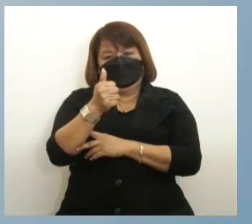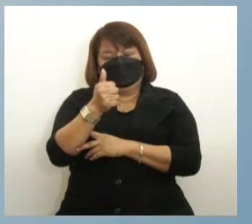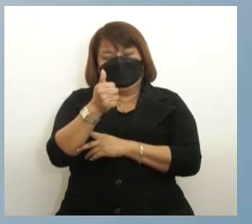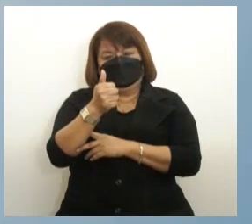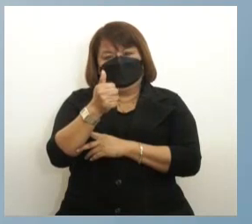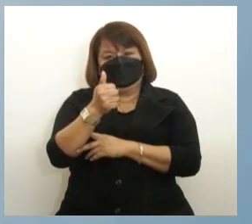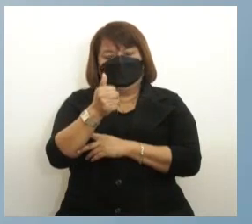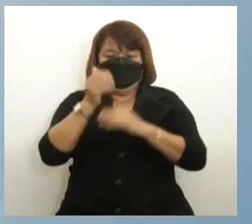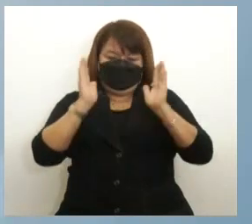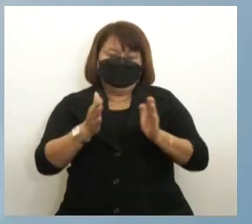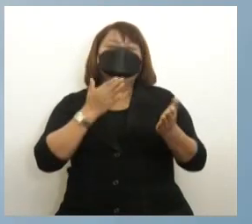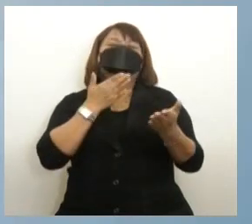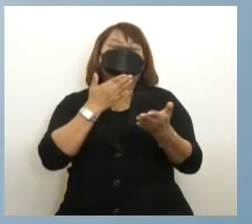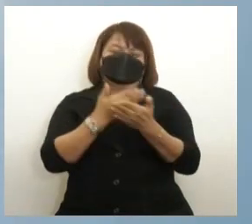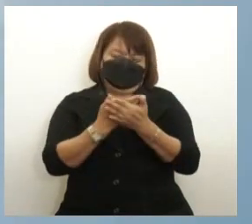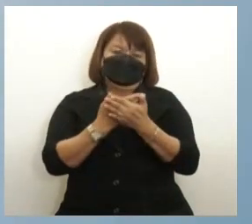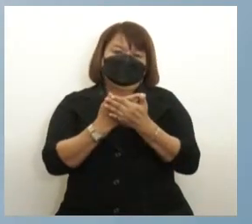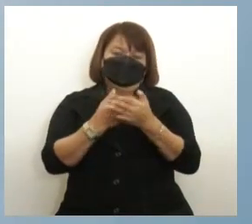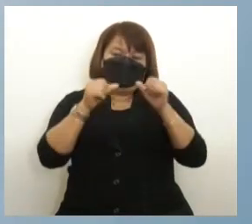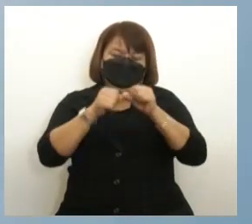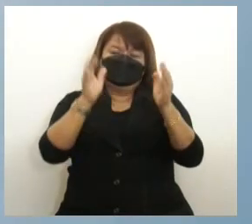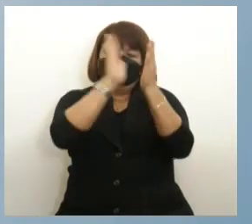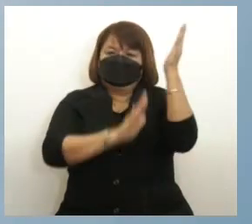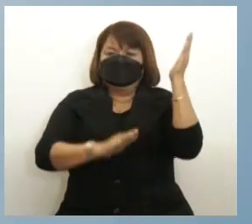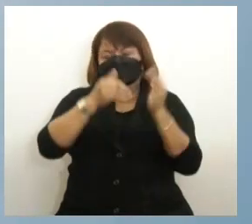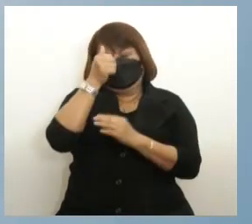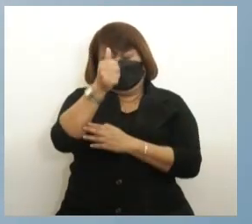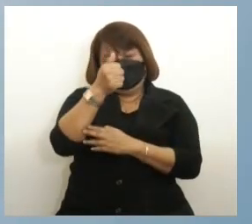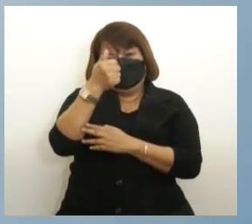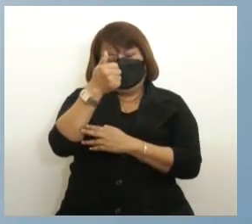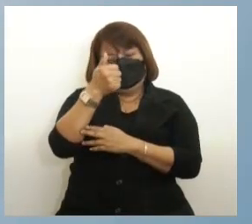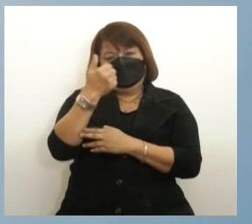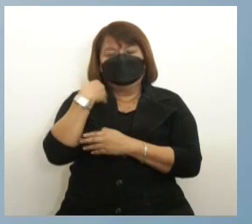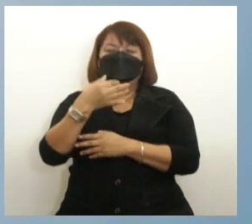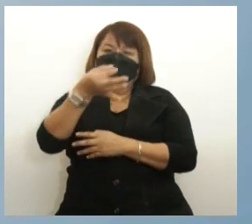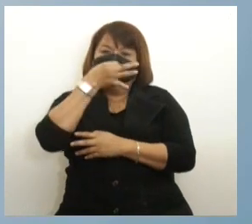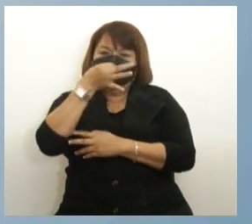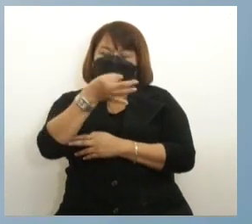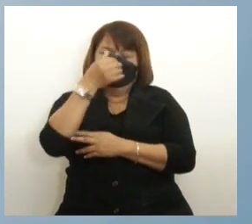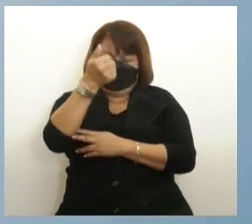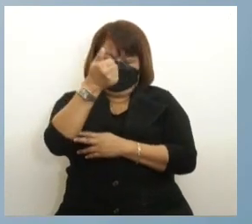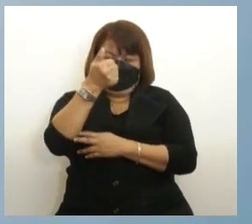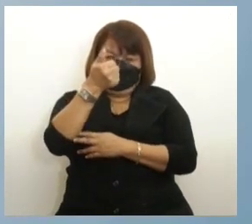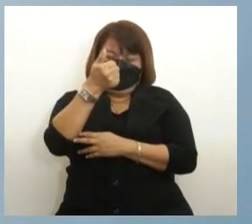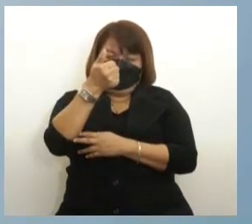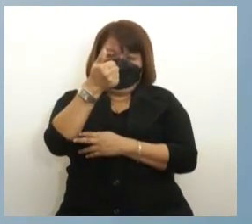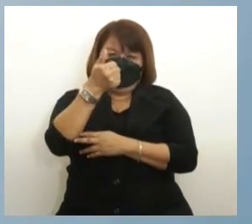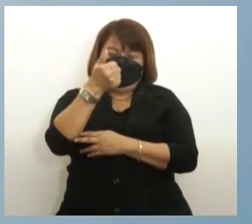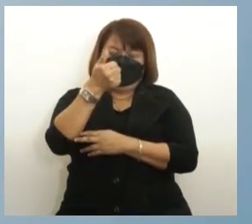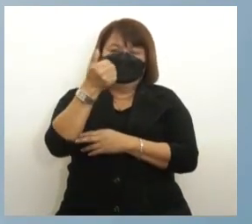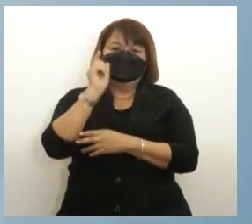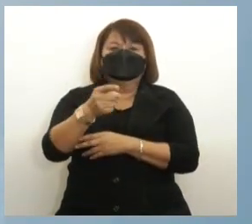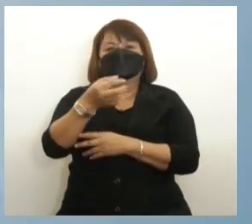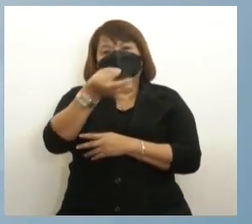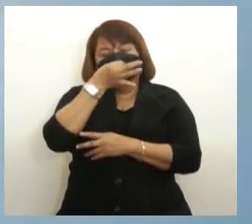เมื่อเป็นคนดีแล้วแล้วก็อยู่ในแผ่นดินที่ดีแล้วแล้วเราก็มีอาชีพที่ดีงามสุจริตเป็นอาชีพที่ห